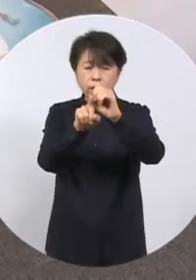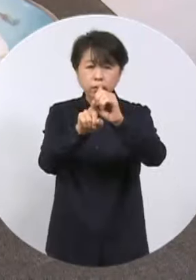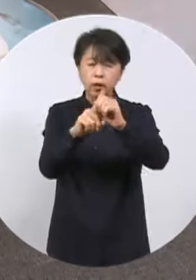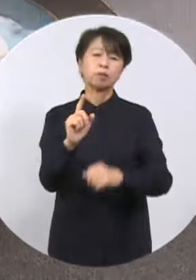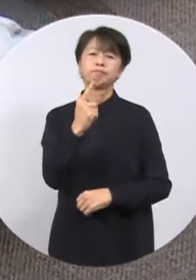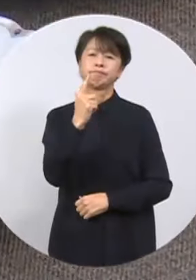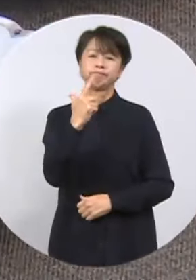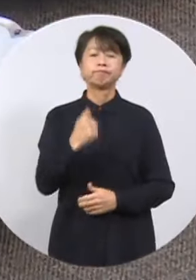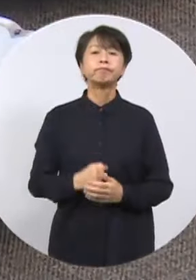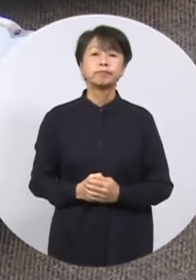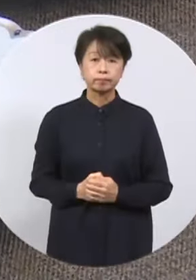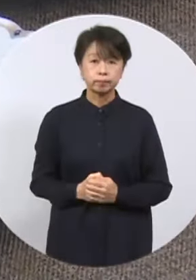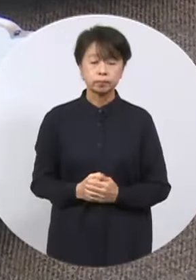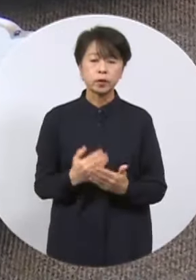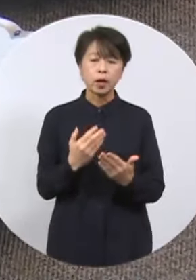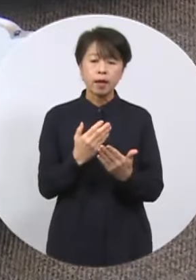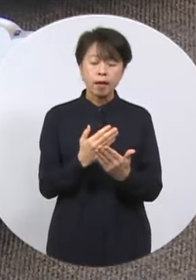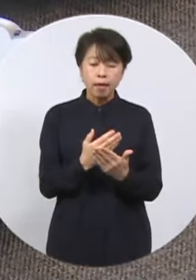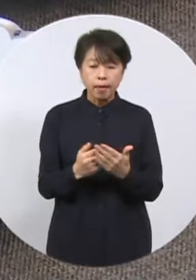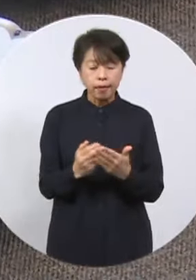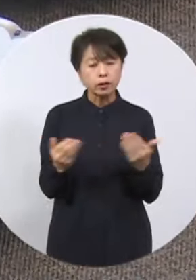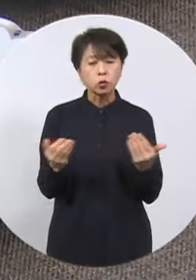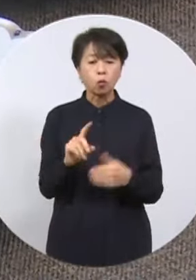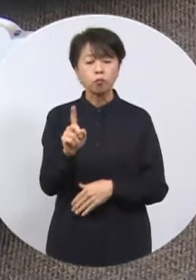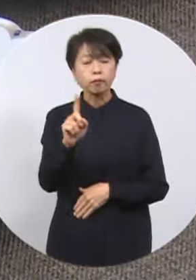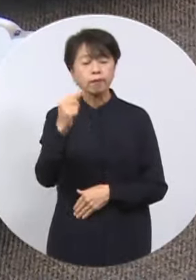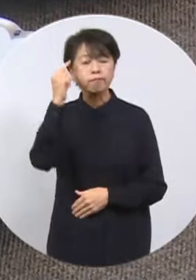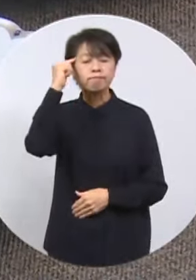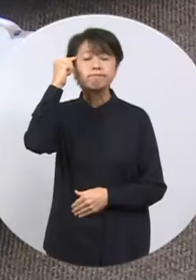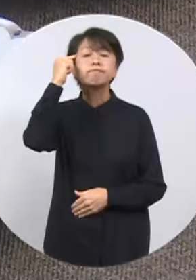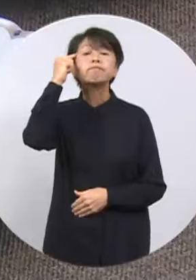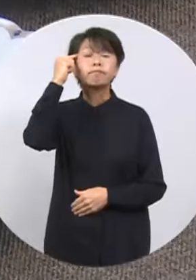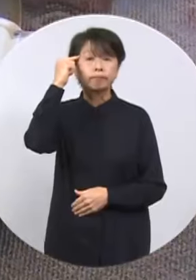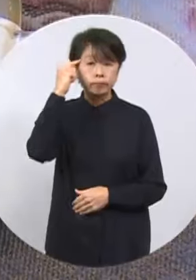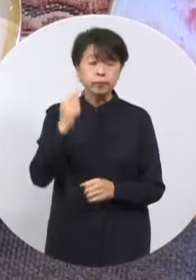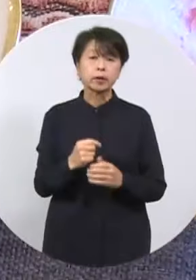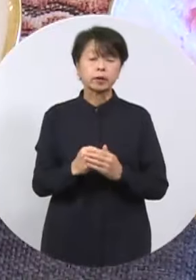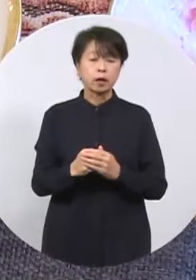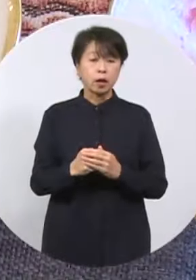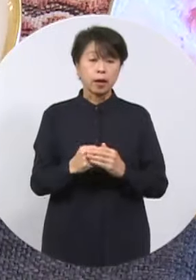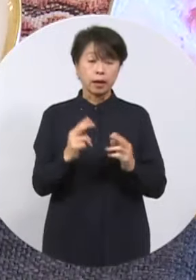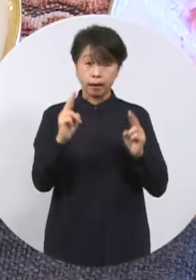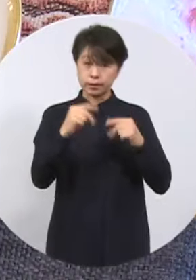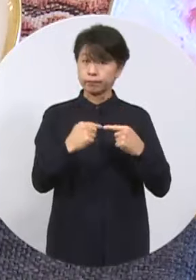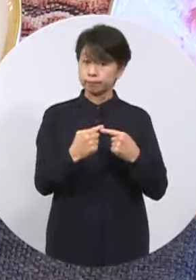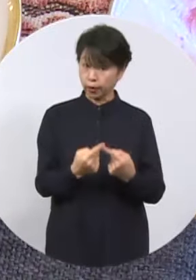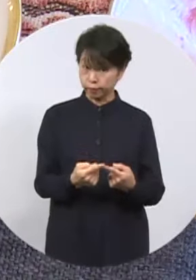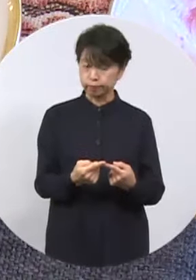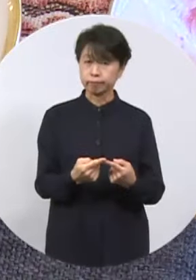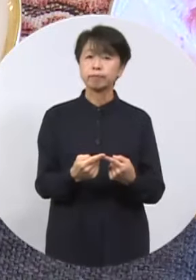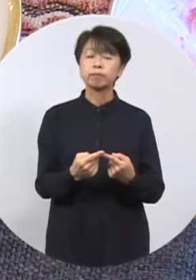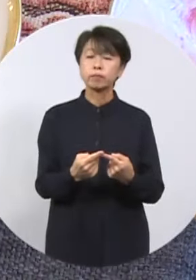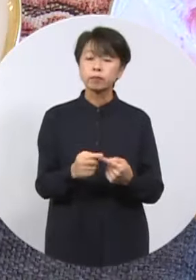なくて筆を持って何かできないかと思ったことがきっかけで大倉陶園に出会って、